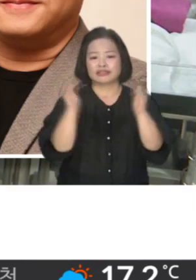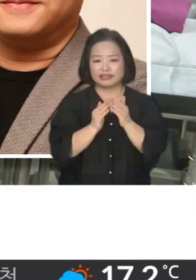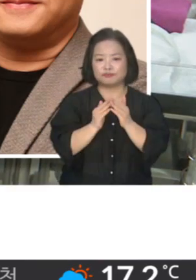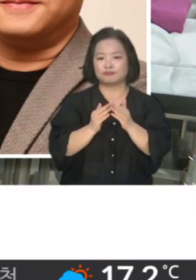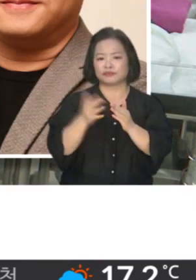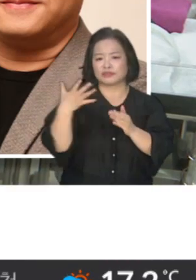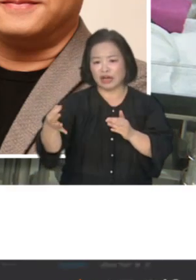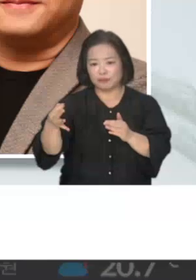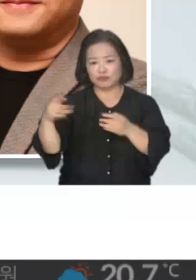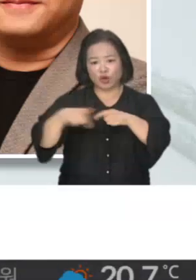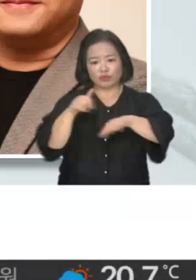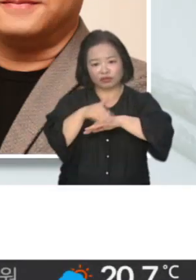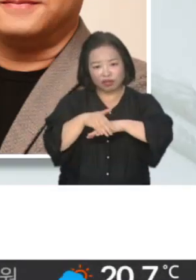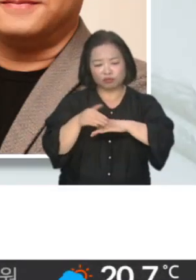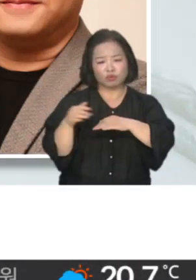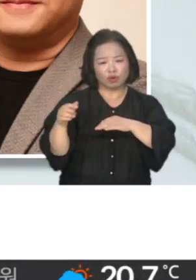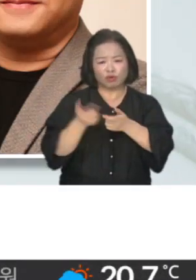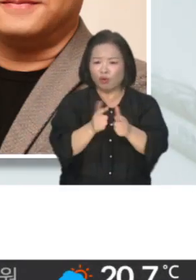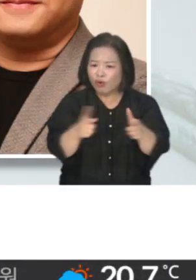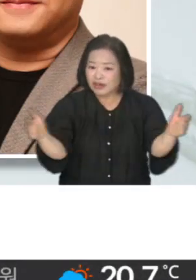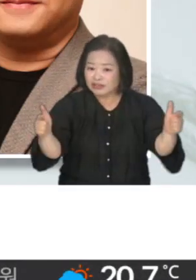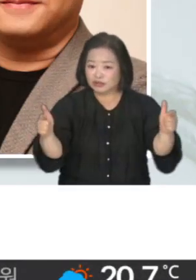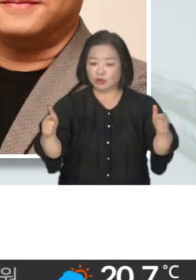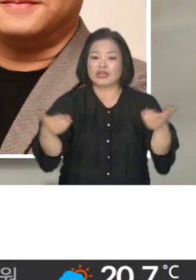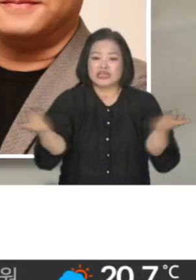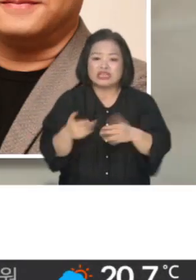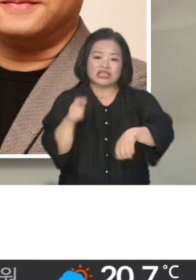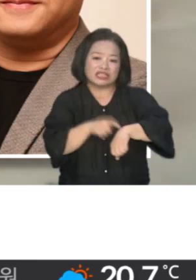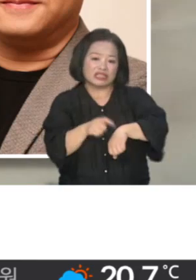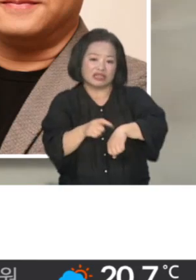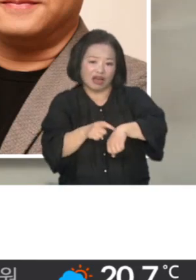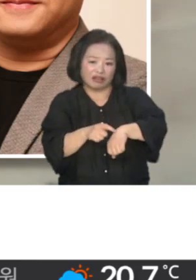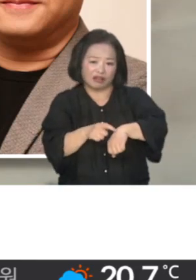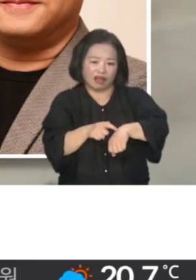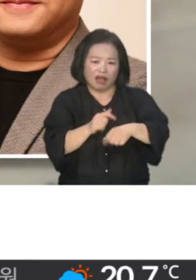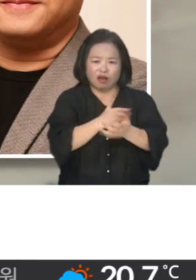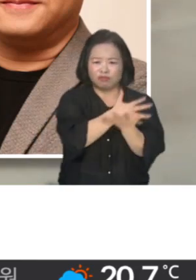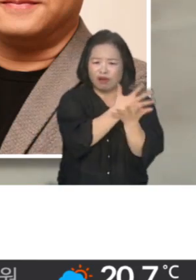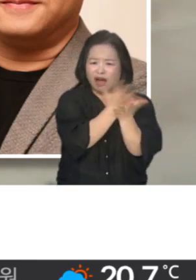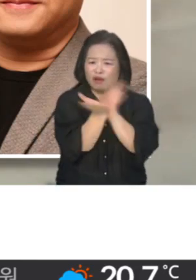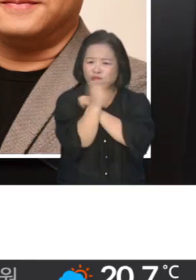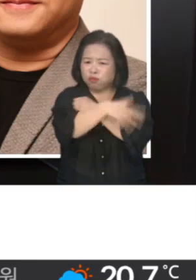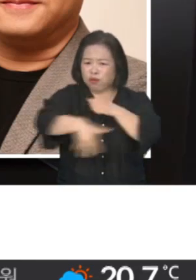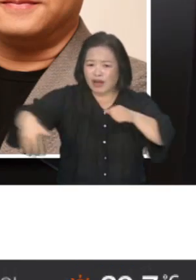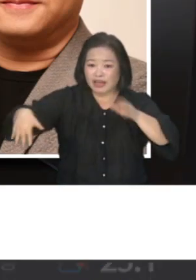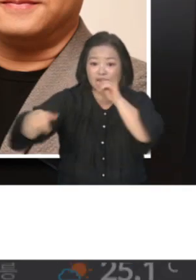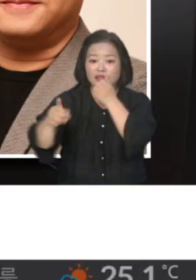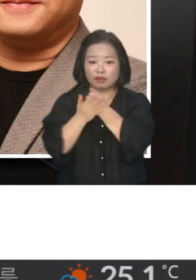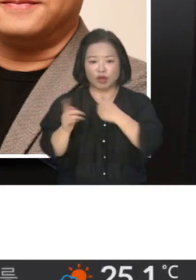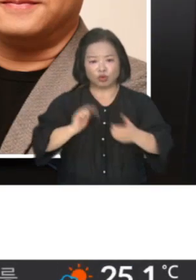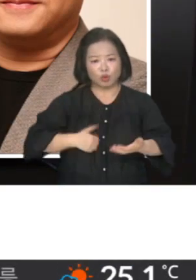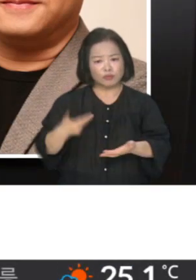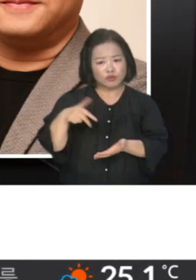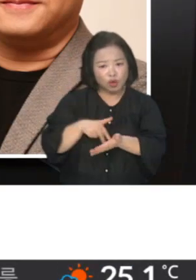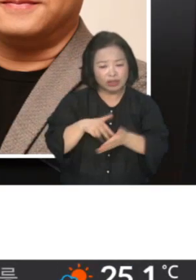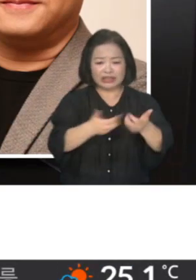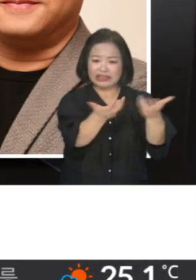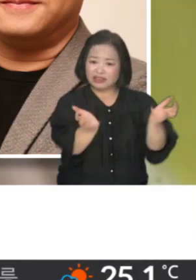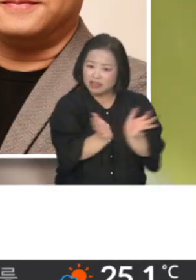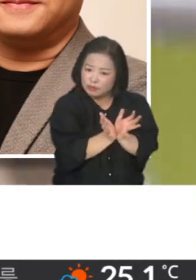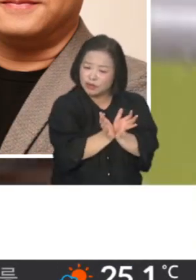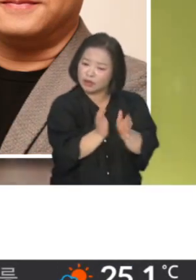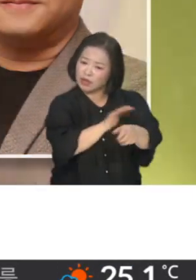같은 경우는 그 일반 정책의 문제도 있는데 그 굉장히 광범위하게 영향을 미쳐야 되는데 독립된 부서가 그거를 잘할 수